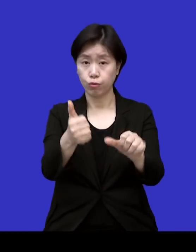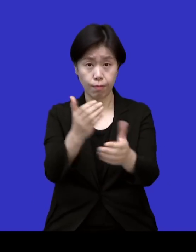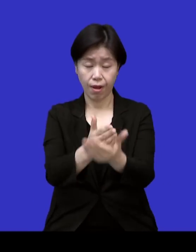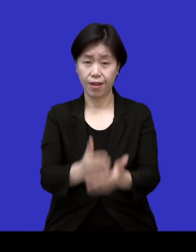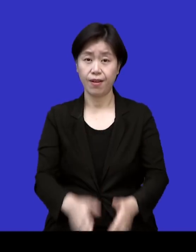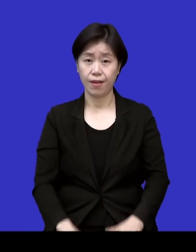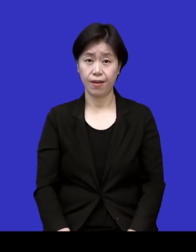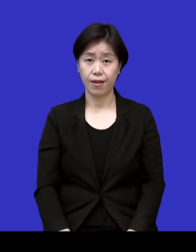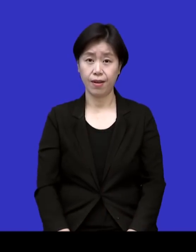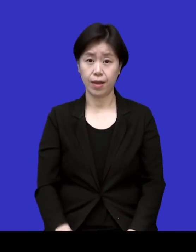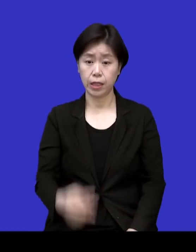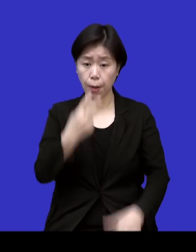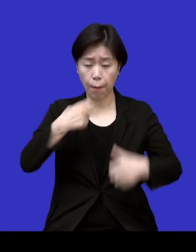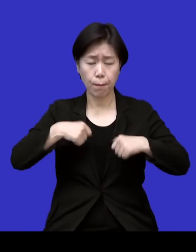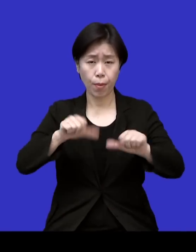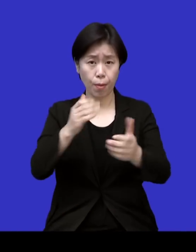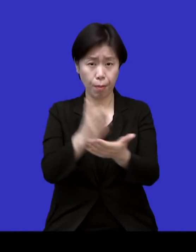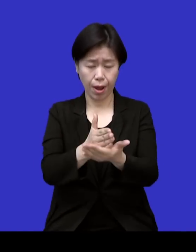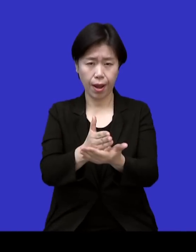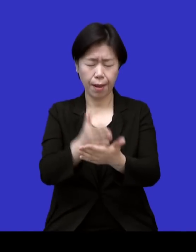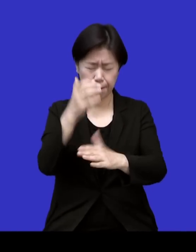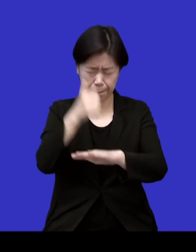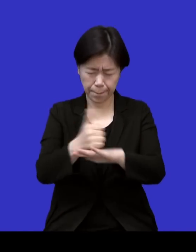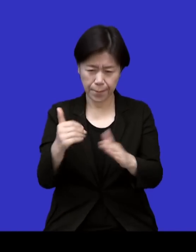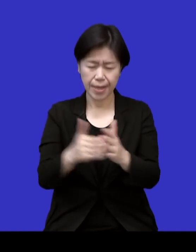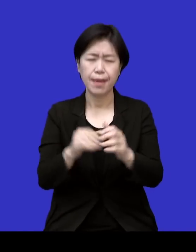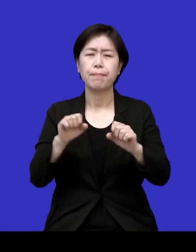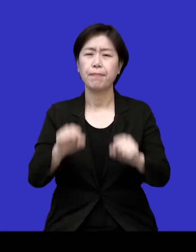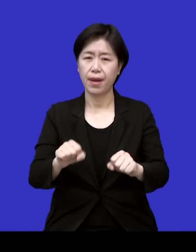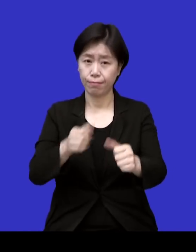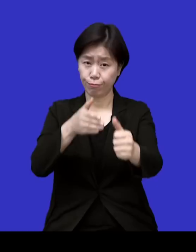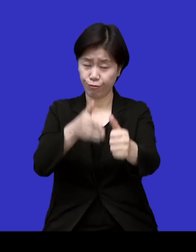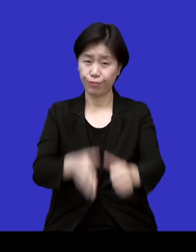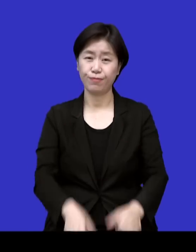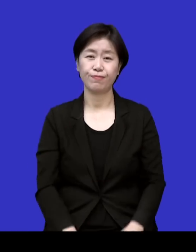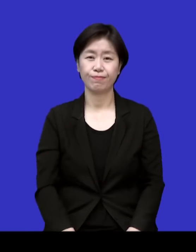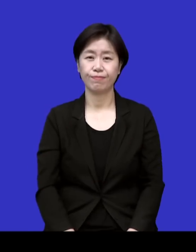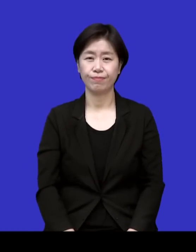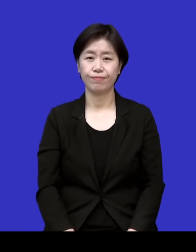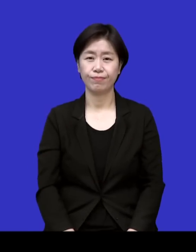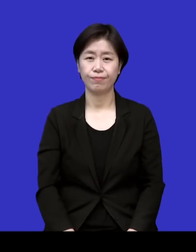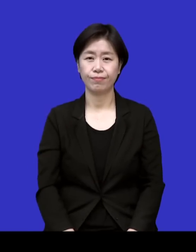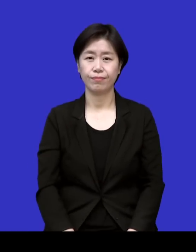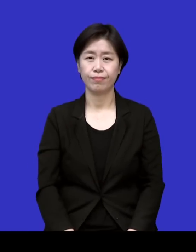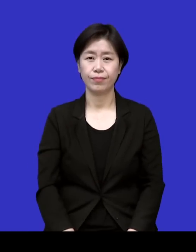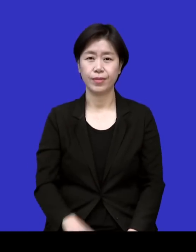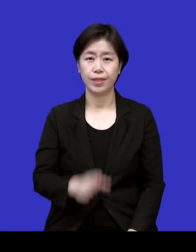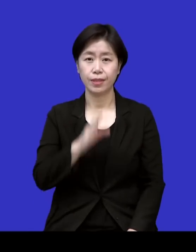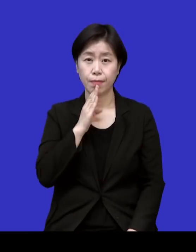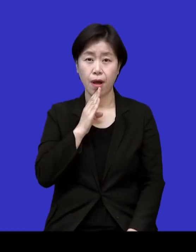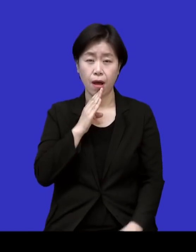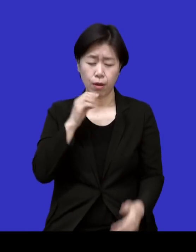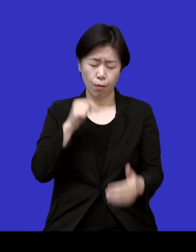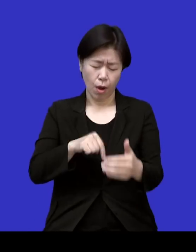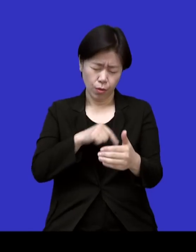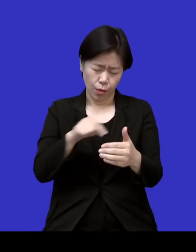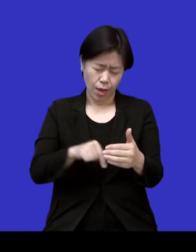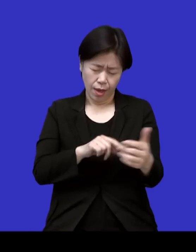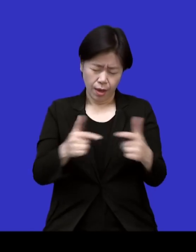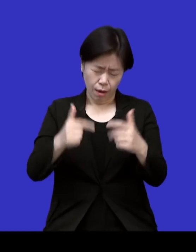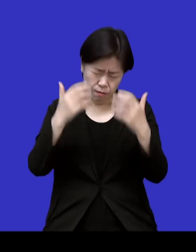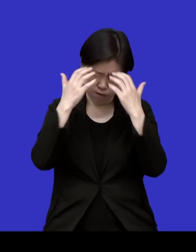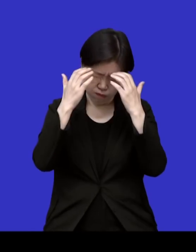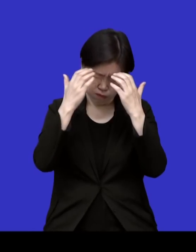말고 끝까지 살아남아라. 정말 그런 분들은 이렇게 피가 철철 넘치듯이 살아가거든요.